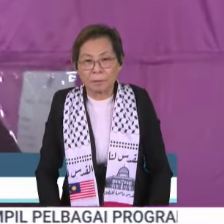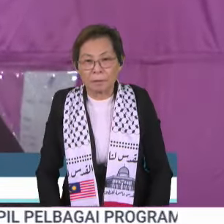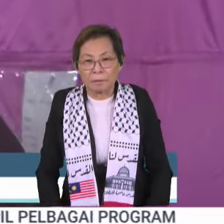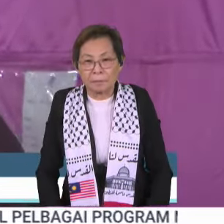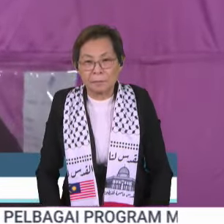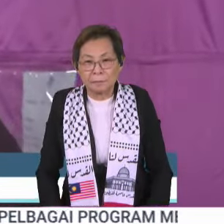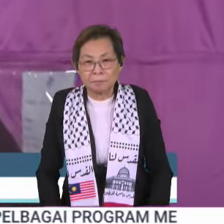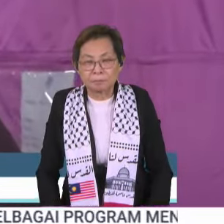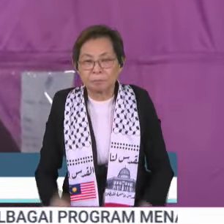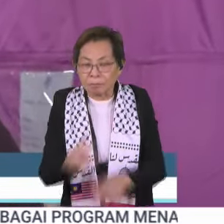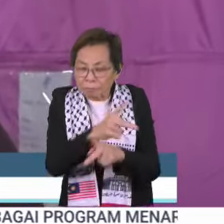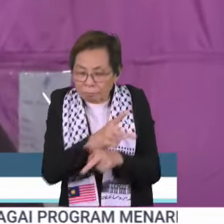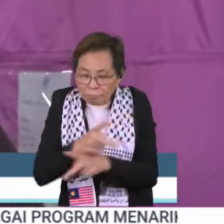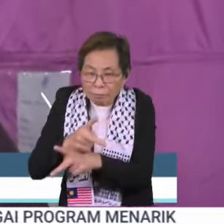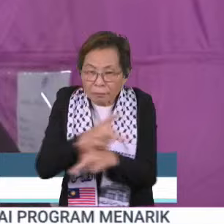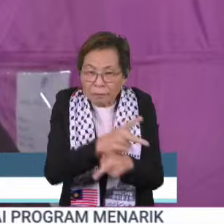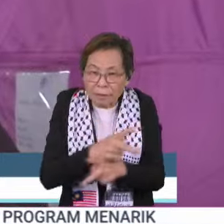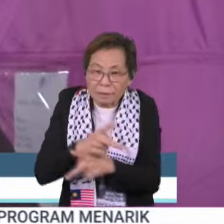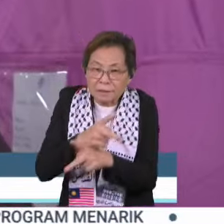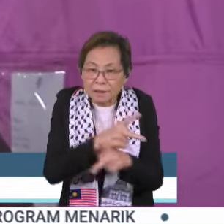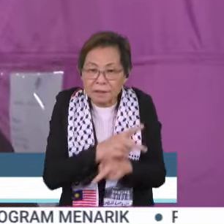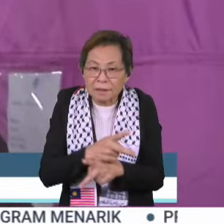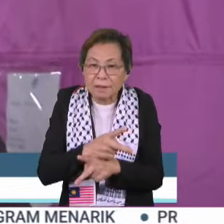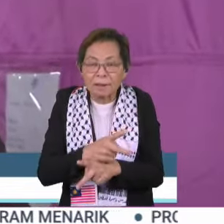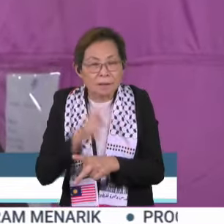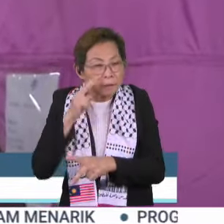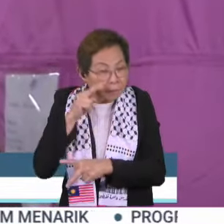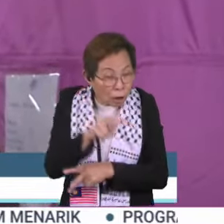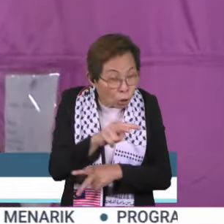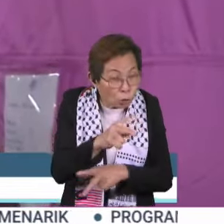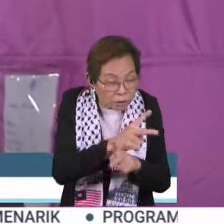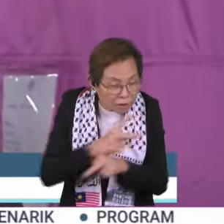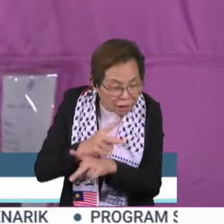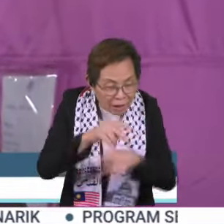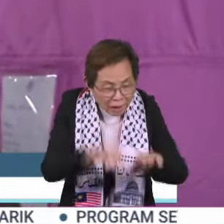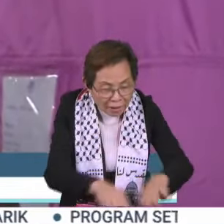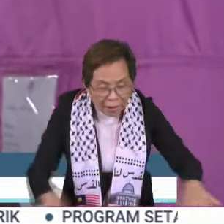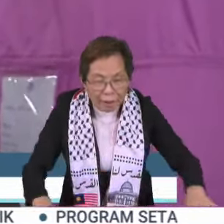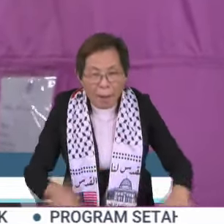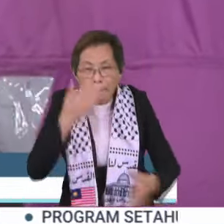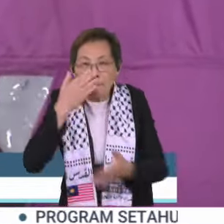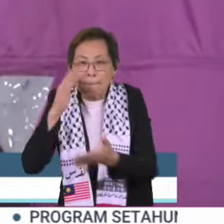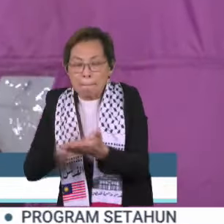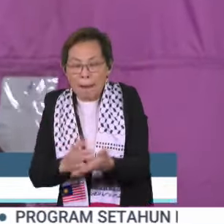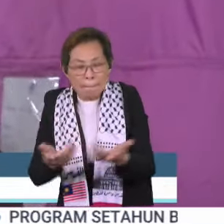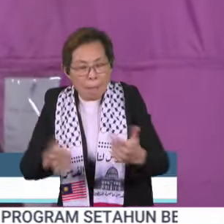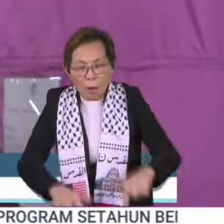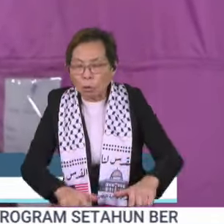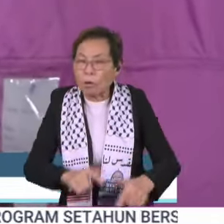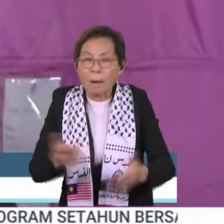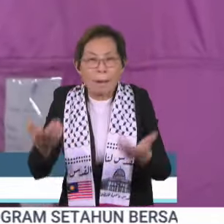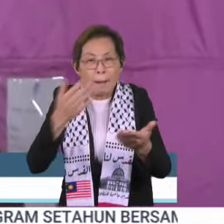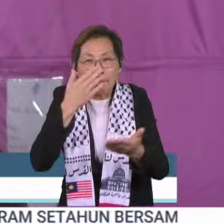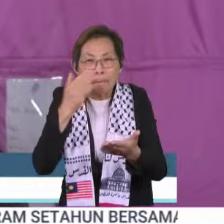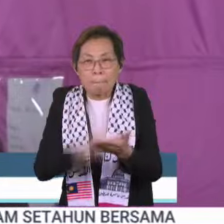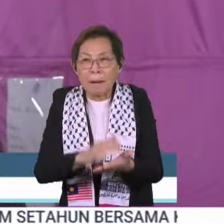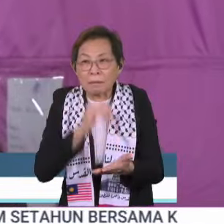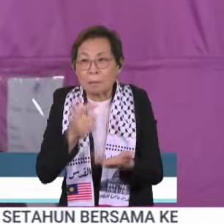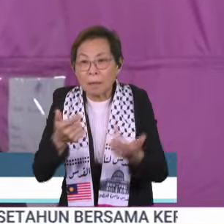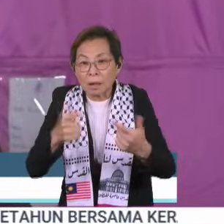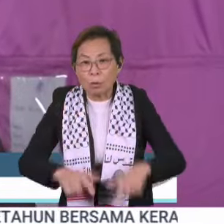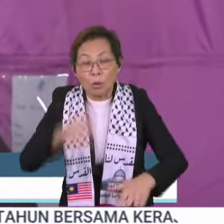kata Jaga dan juga tengok anak-anak Anda supaya benda yang tidak di ini tidak di ini berlaku dan